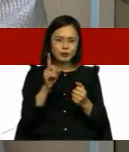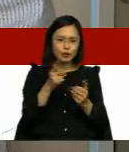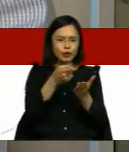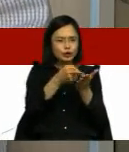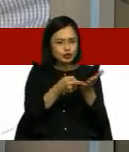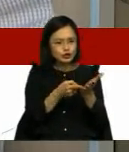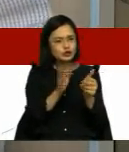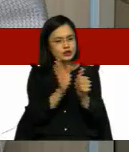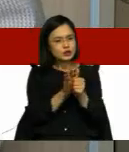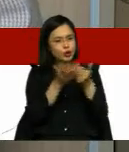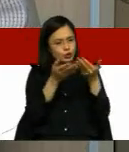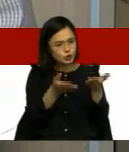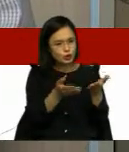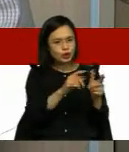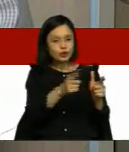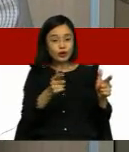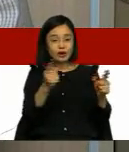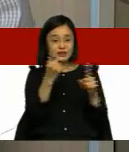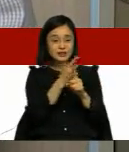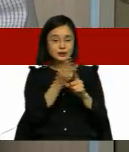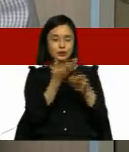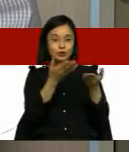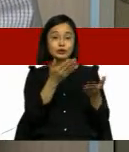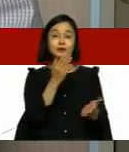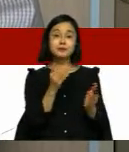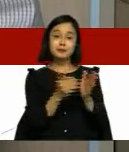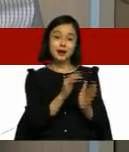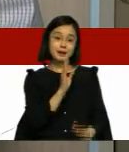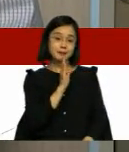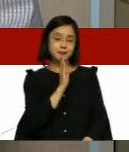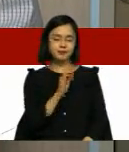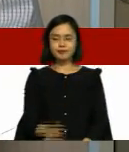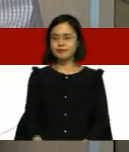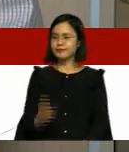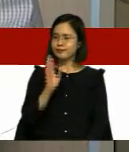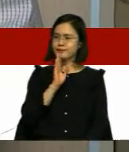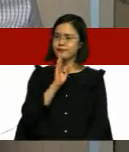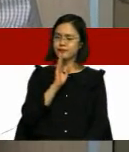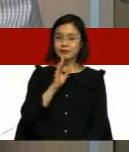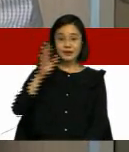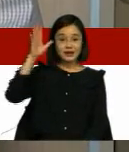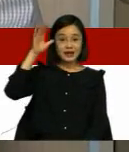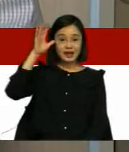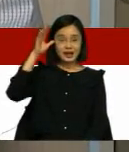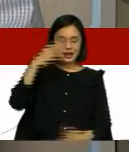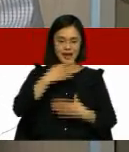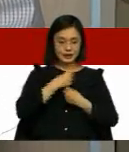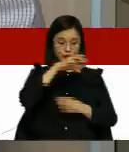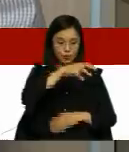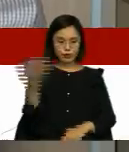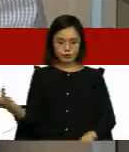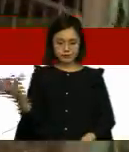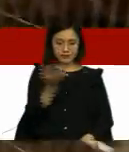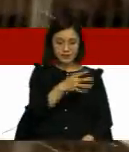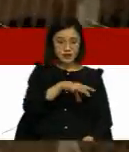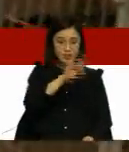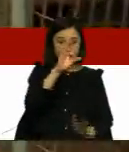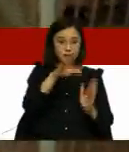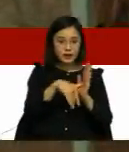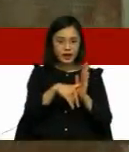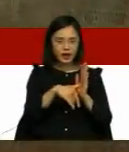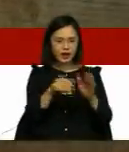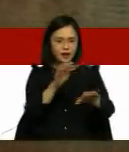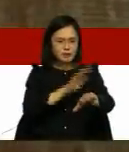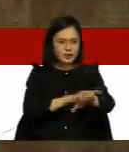됐는데요. 치료 과정은 어떻게 잘 진행됐는지 좀 궁금해요. 처음에 왔을 때는 애들이 막 피부 괴사도 굉장히 심하고 있죠.